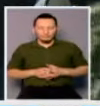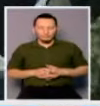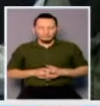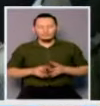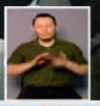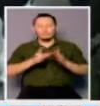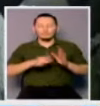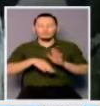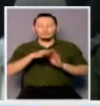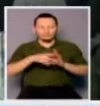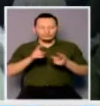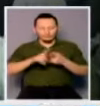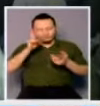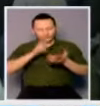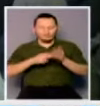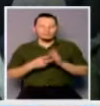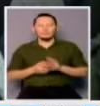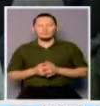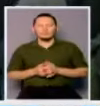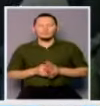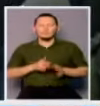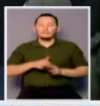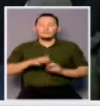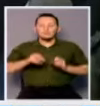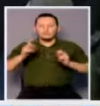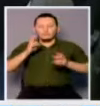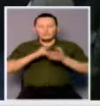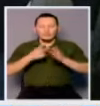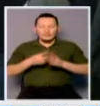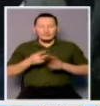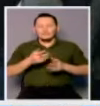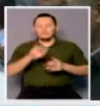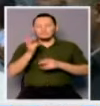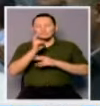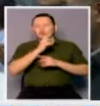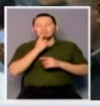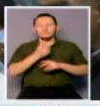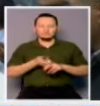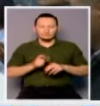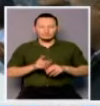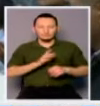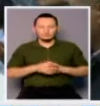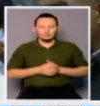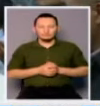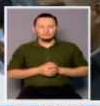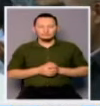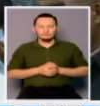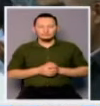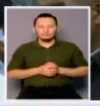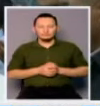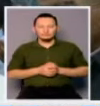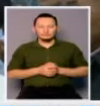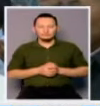союздың ішінде болсақ, біз Қағба түгелі басқа елдерге баруға әліміз келмейтін еді. Қағба қасиетті, Қағбадағы жаңылға